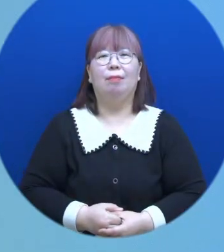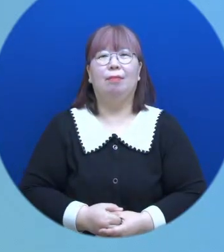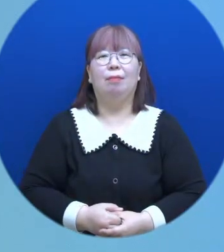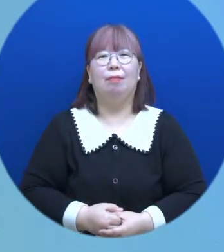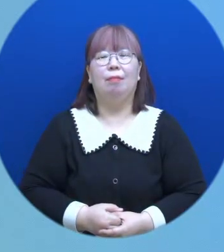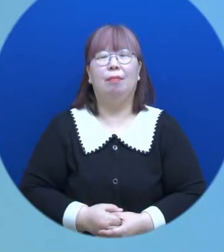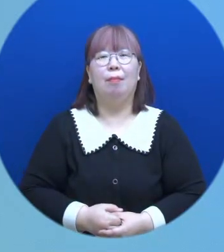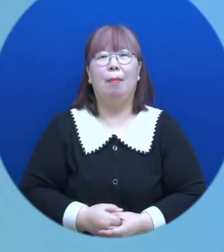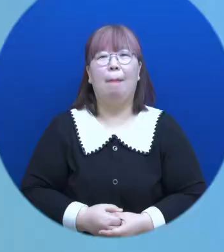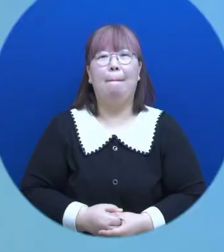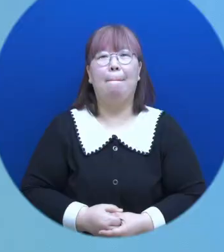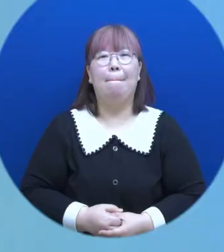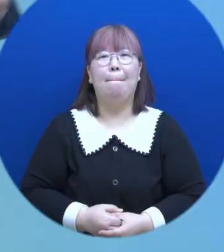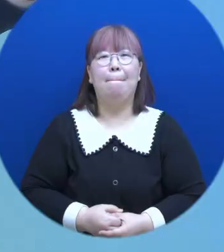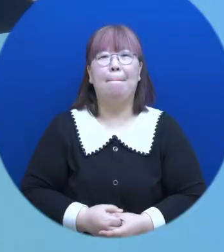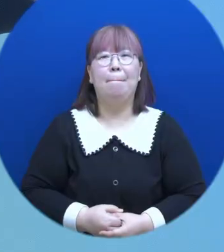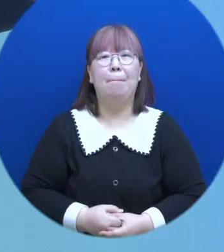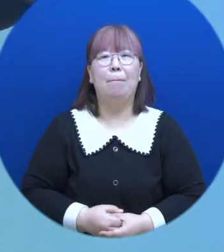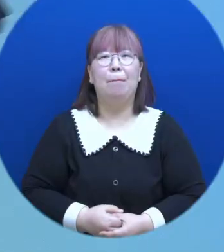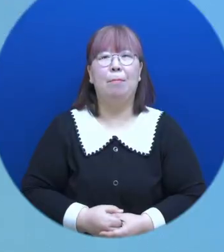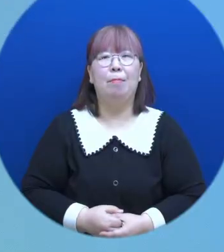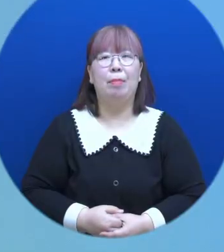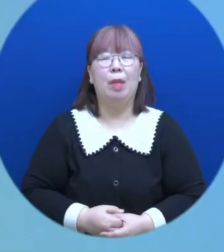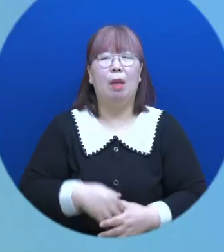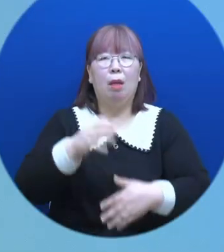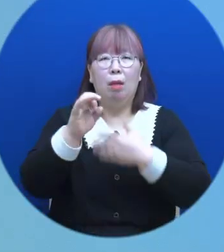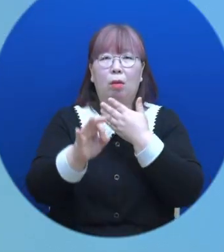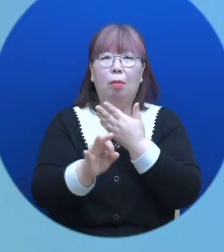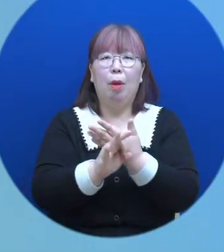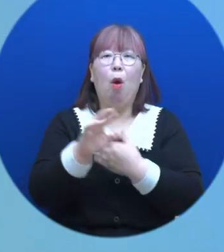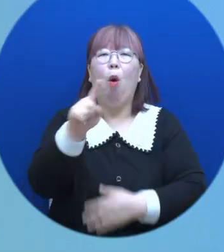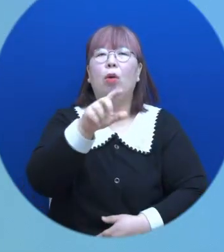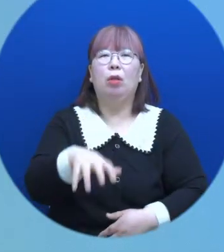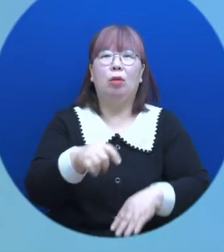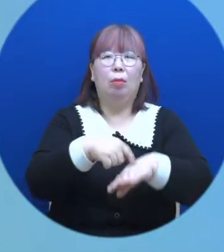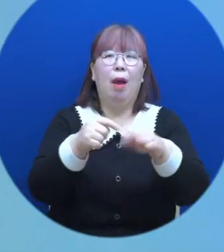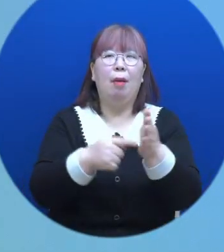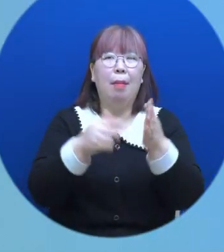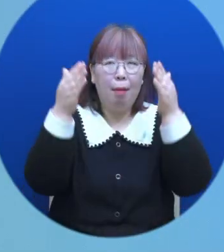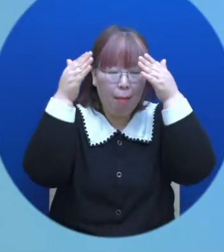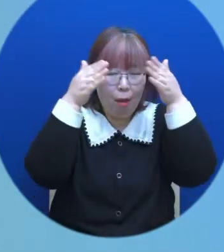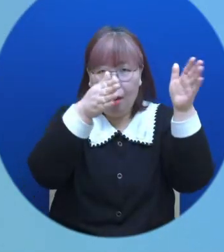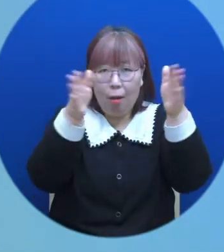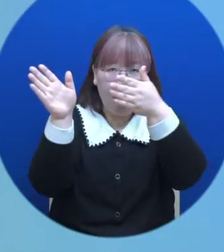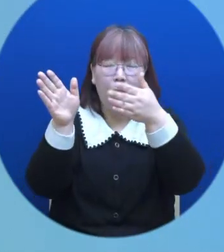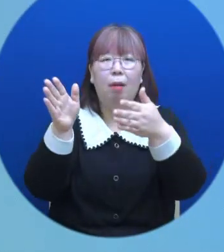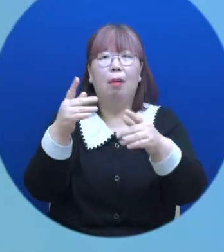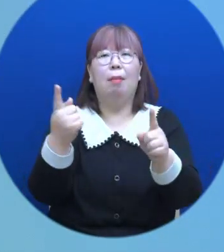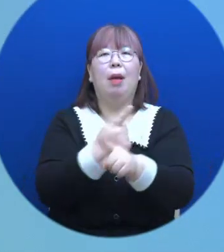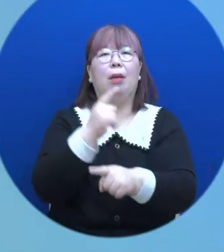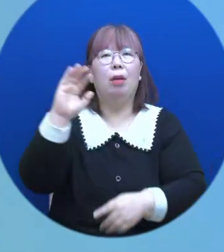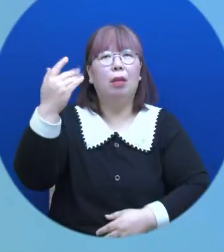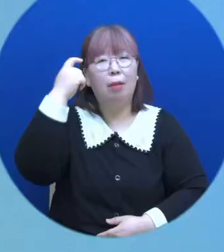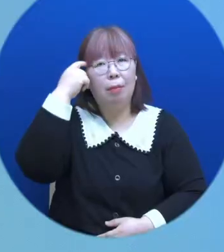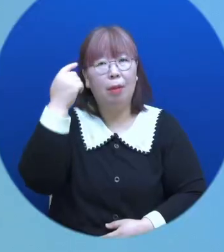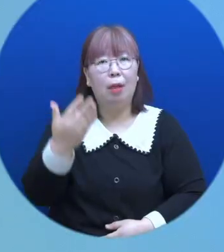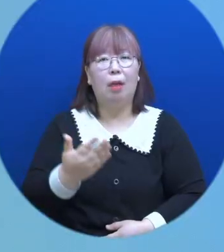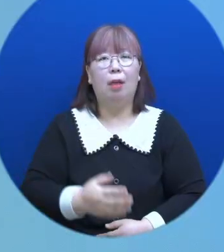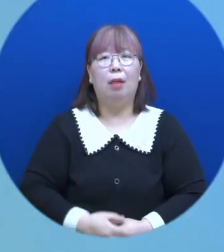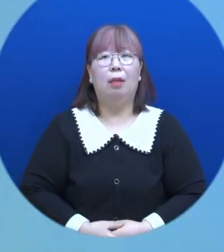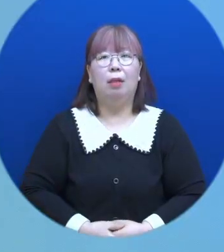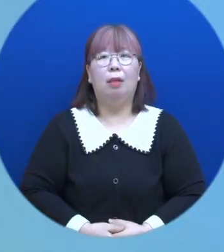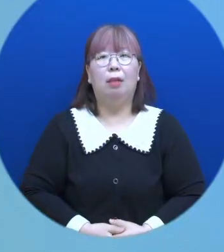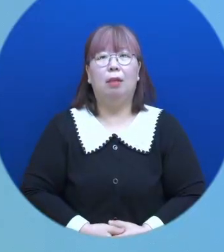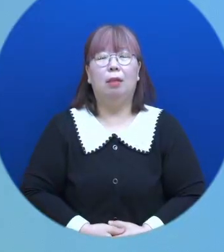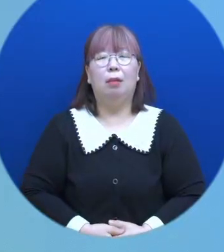그렇다면 어디로 마음의 방향을 바꾸는 겁니까? 어디로 마음의 방향을 바꿔야 하는